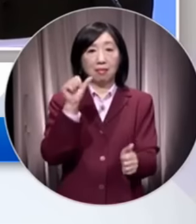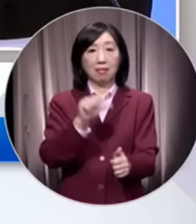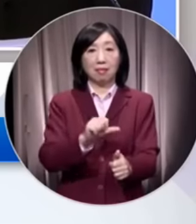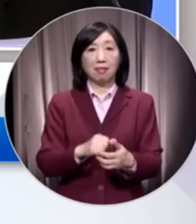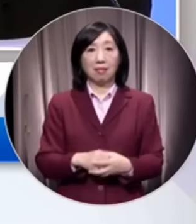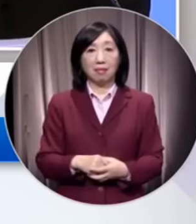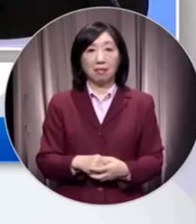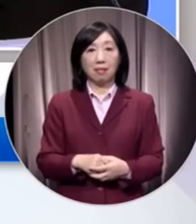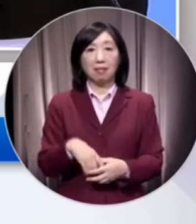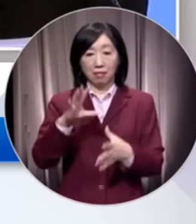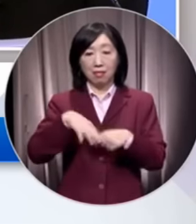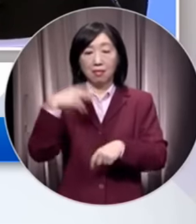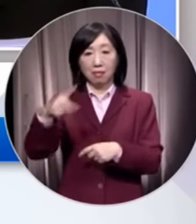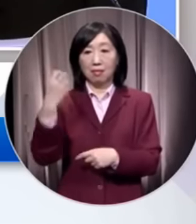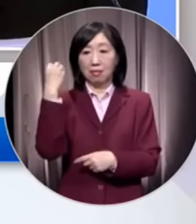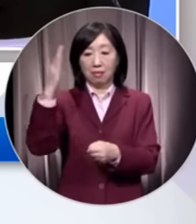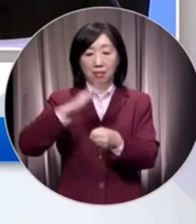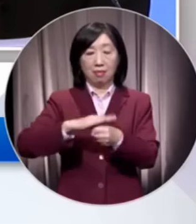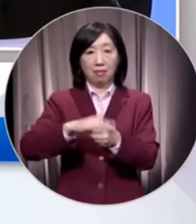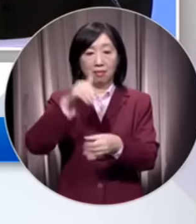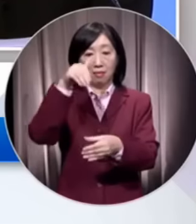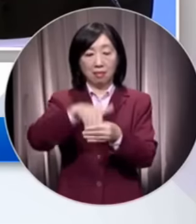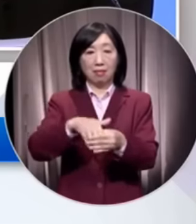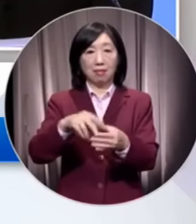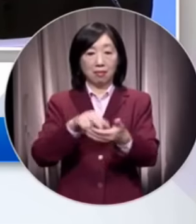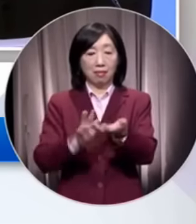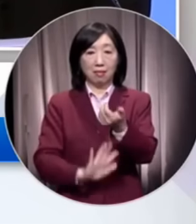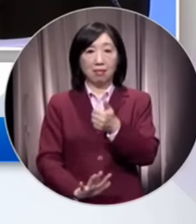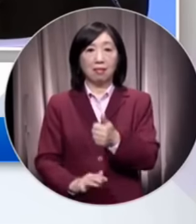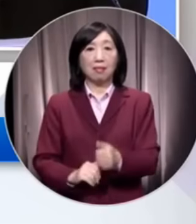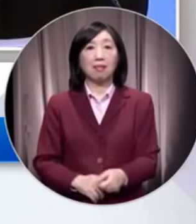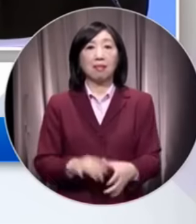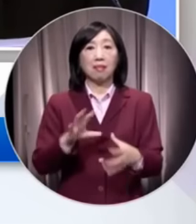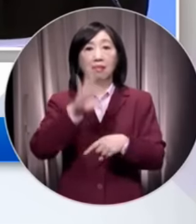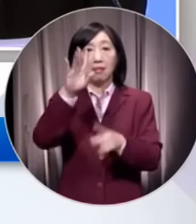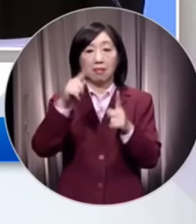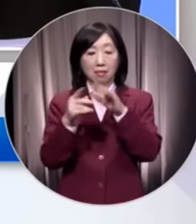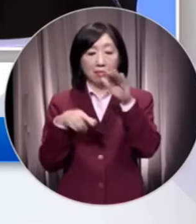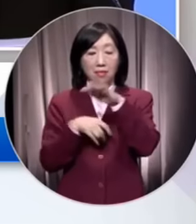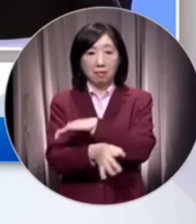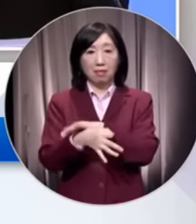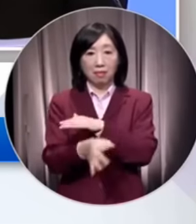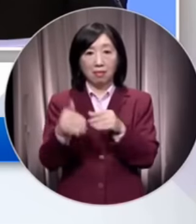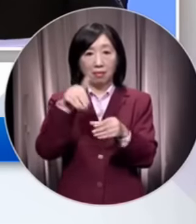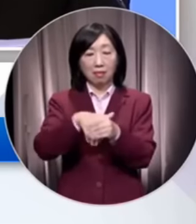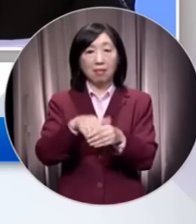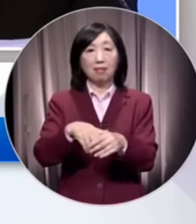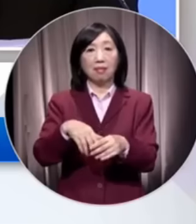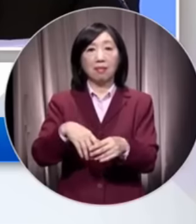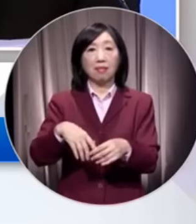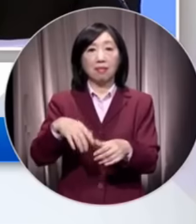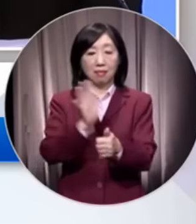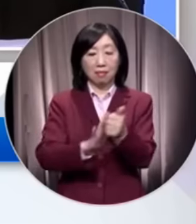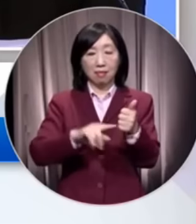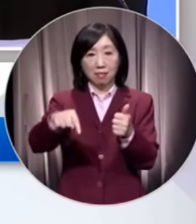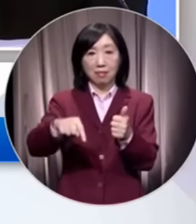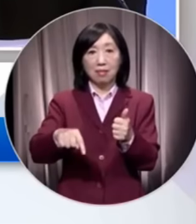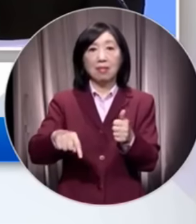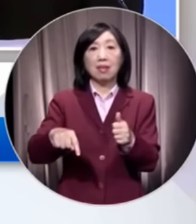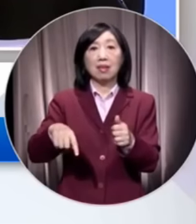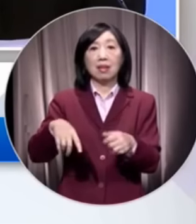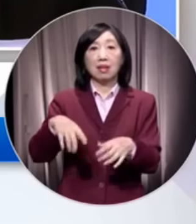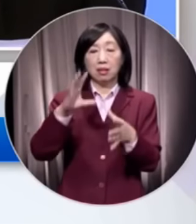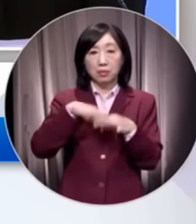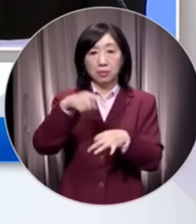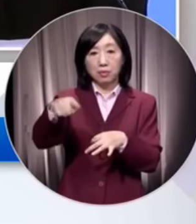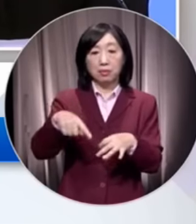于必须要重新补选。贿选扭曲了选举的结果，伤害了民主，导致补选更是消耗社会成本，这